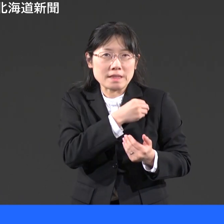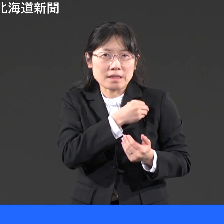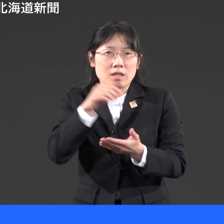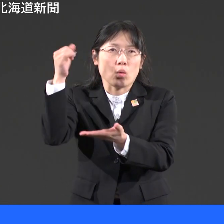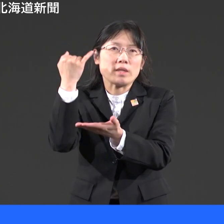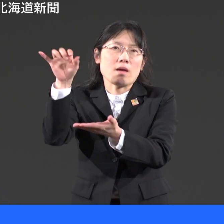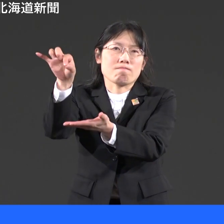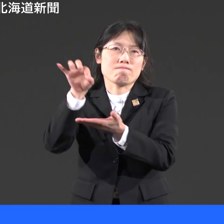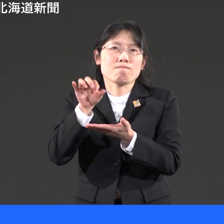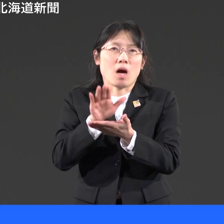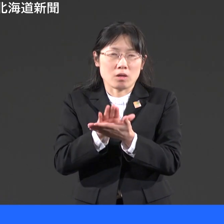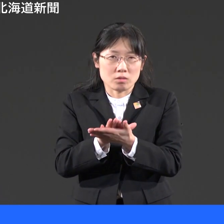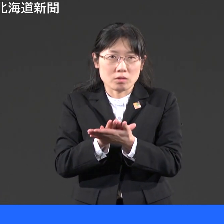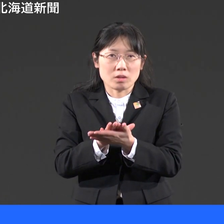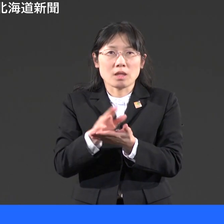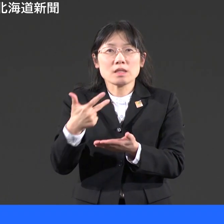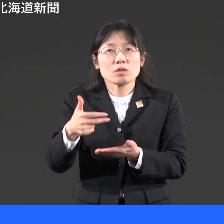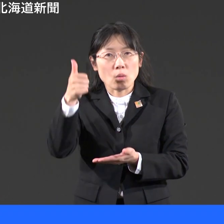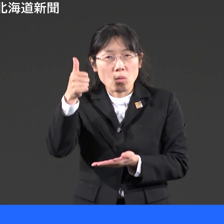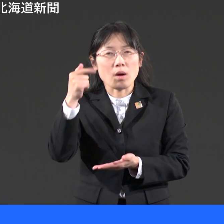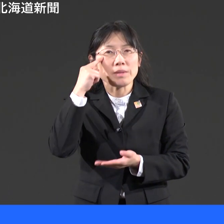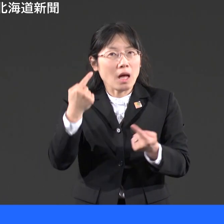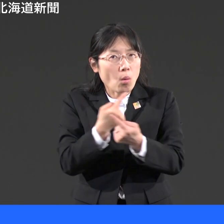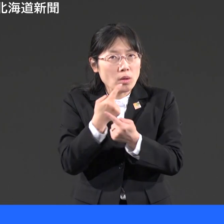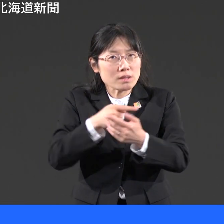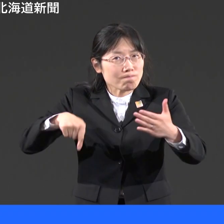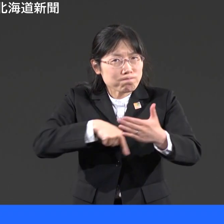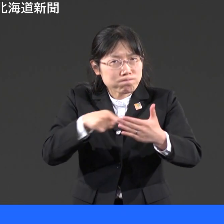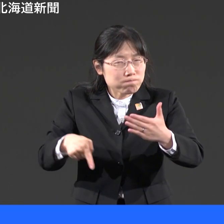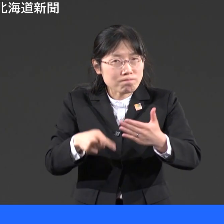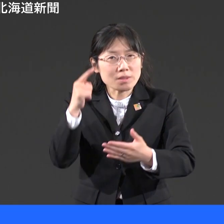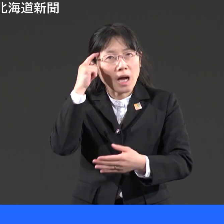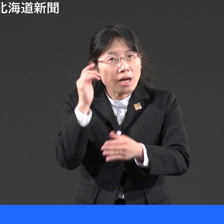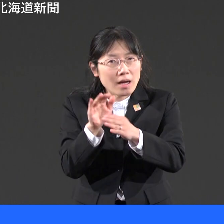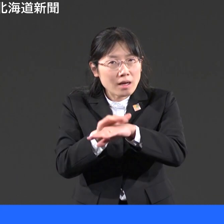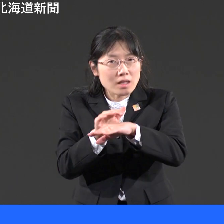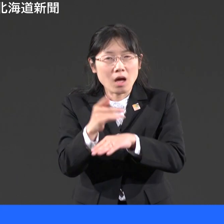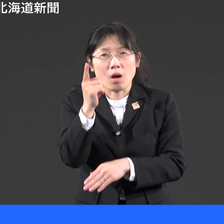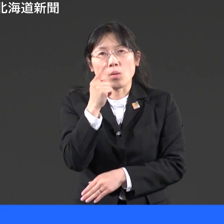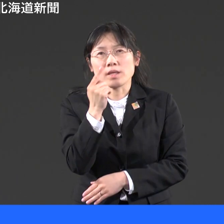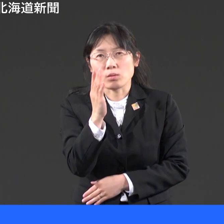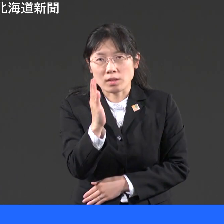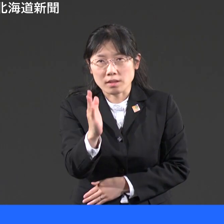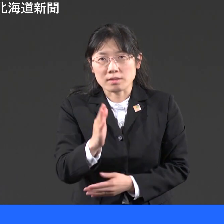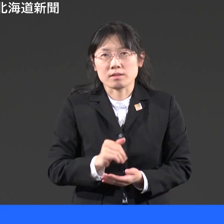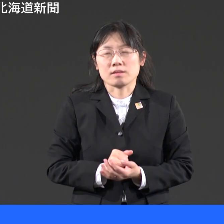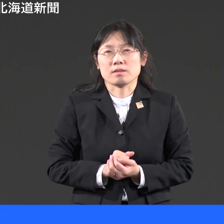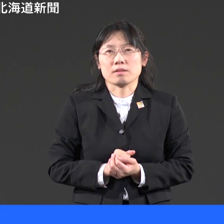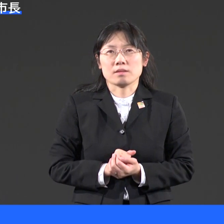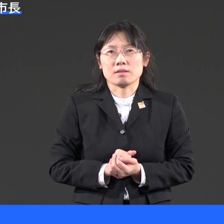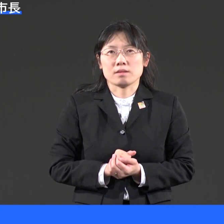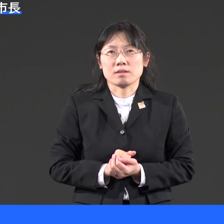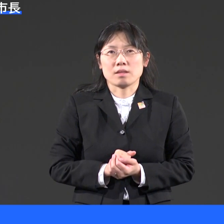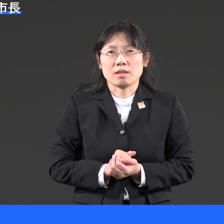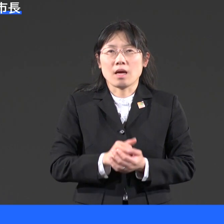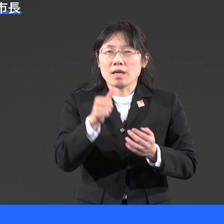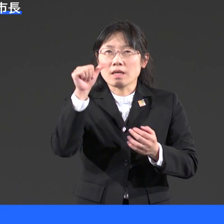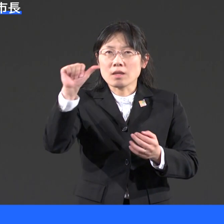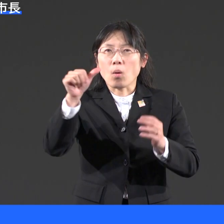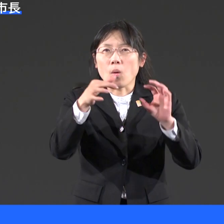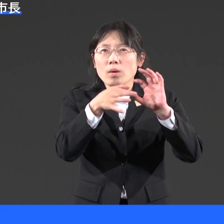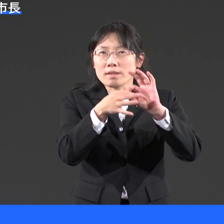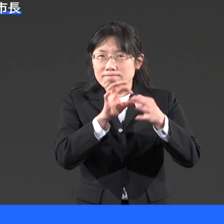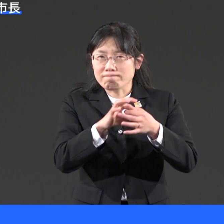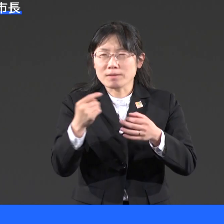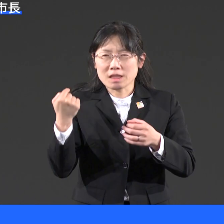としてどのような見直し案を作っていきたいか改めてお考えをお聞かせください。 はい、やはり五輪、昨年